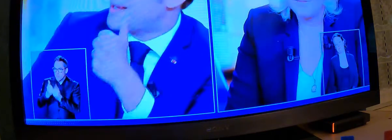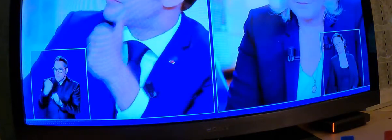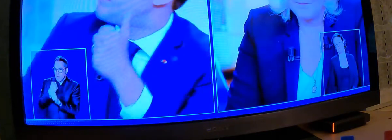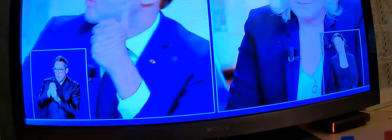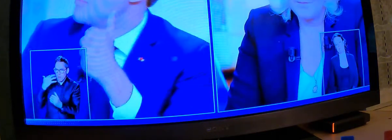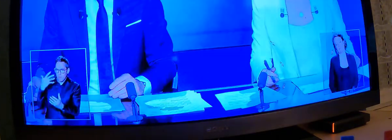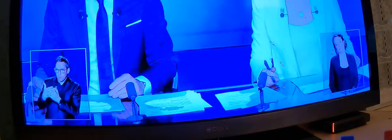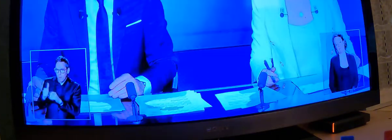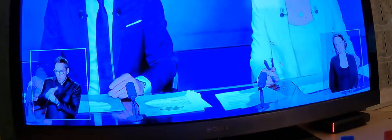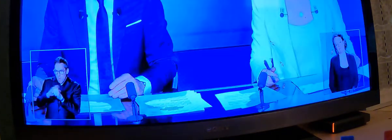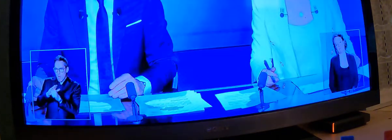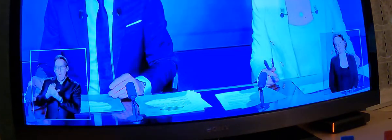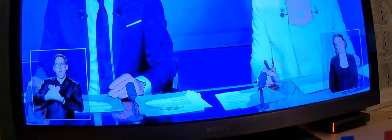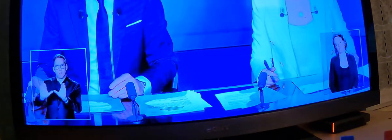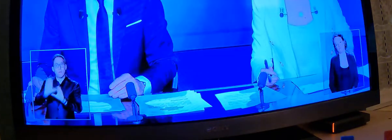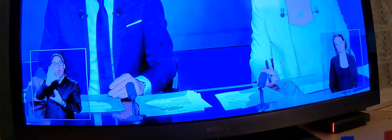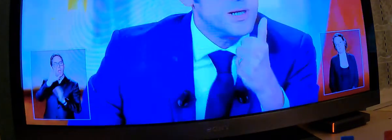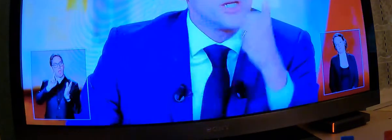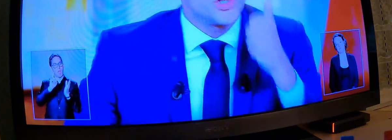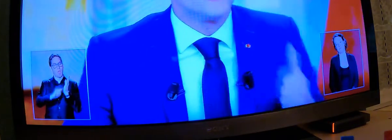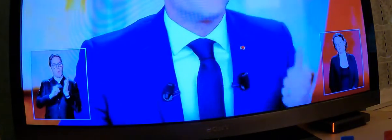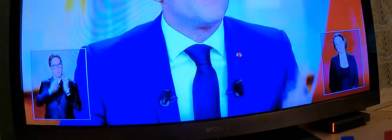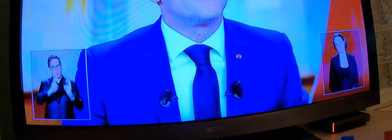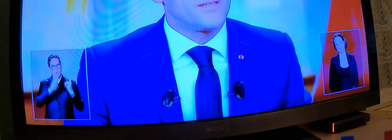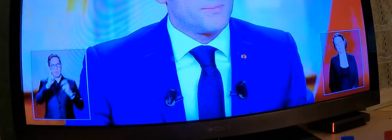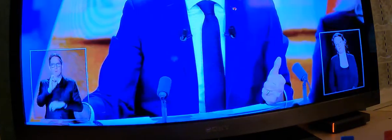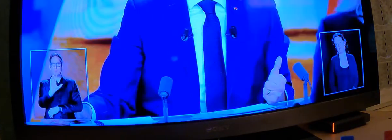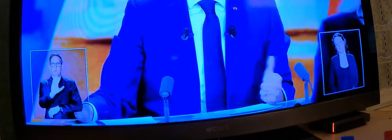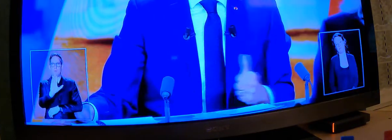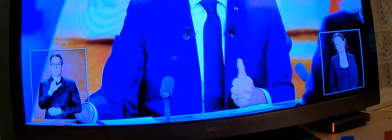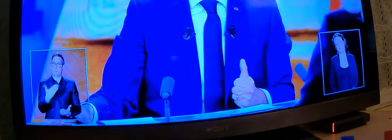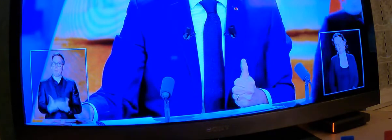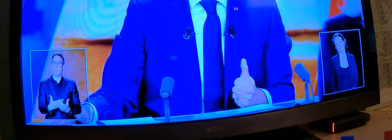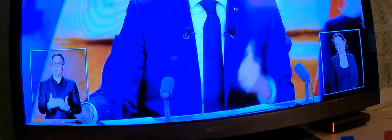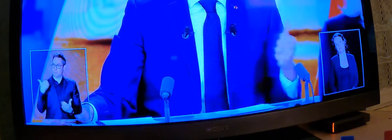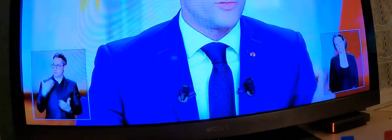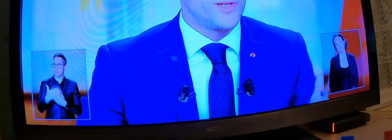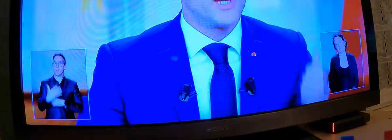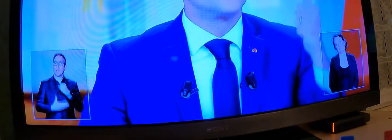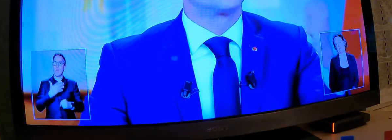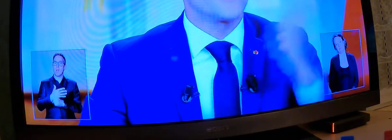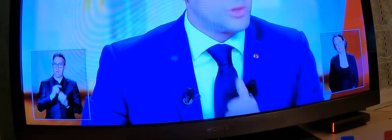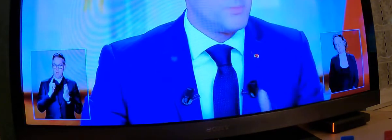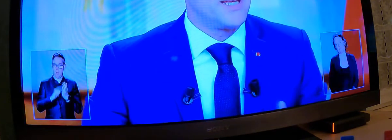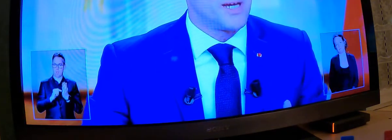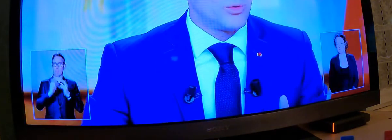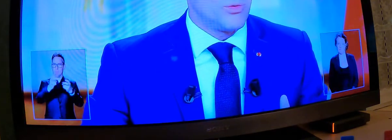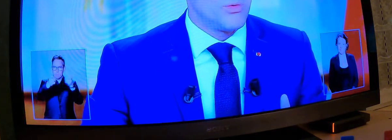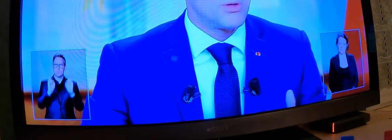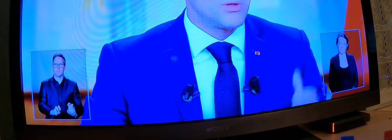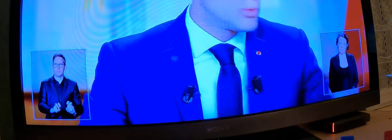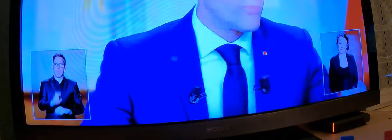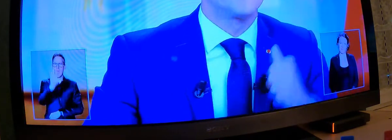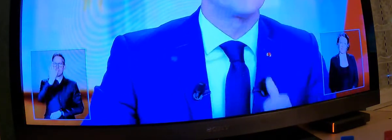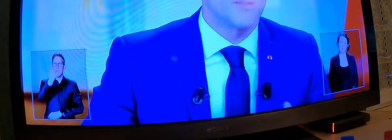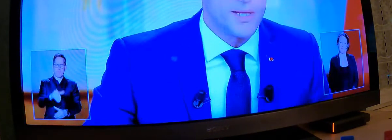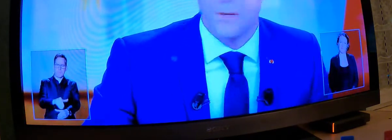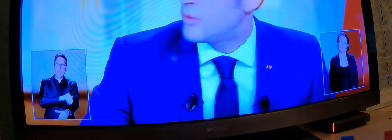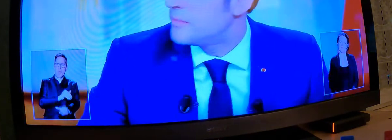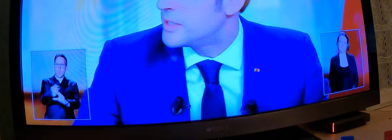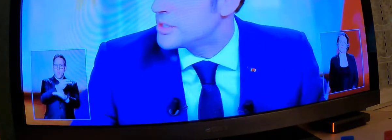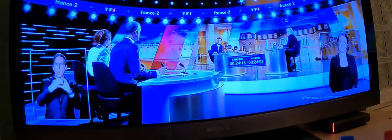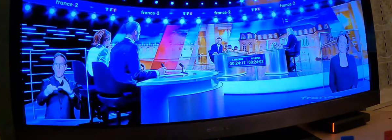ne veux pas que les impôts augmentent. Quand je vous dis ça, je suis crédible. Je les ai baissés pendant le quinquennat qui vient de s'achever, de 50 milliards d'euros, dont